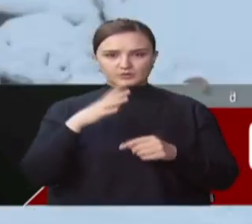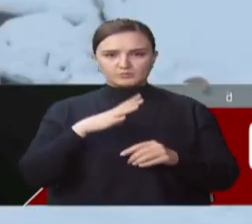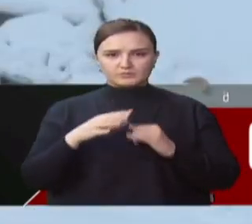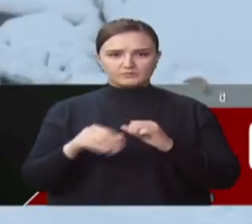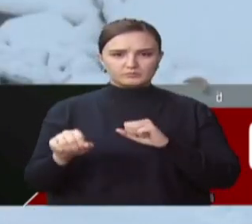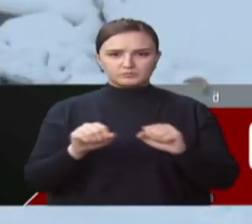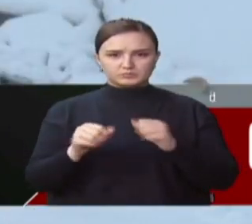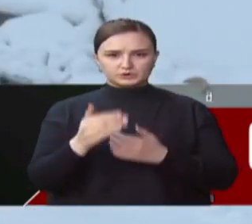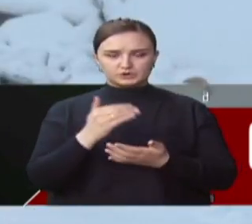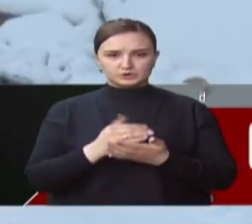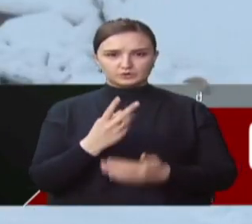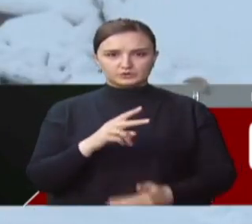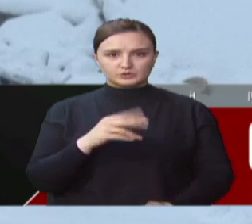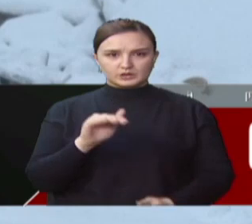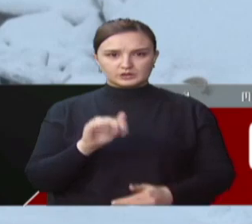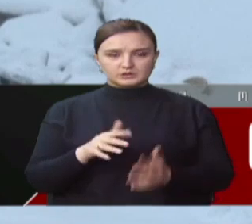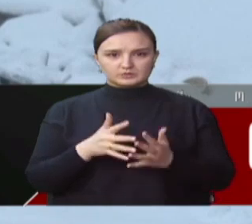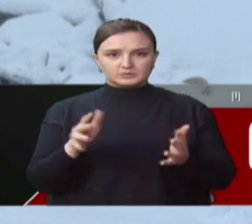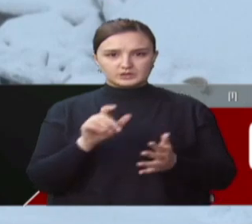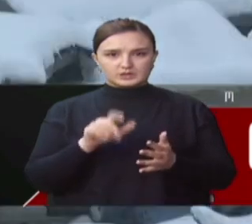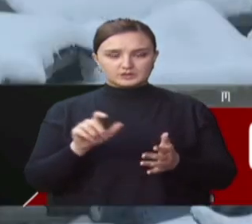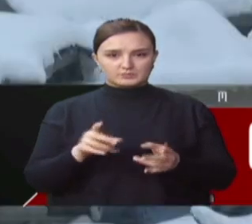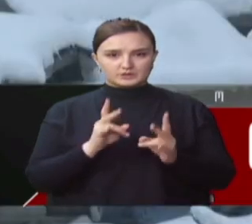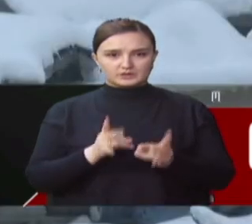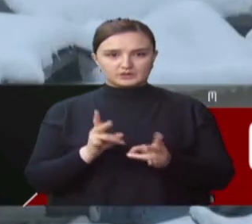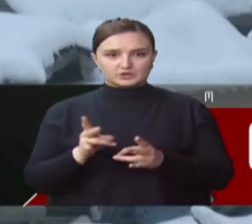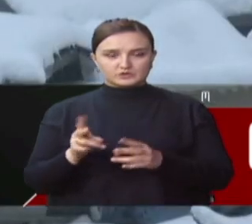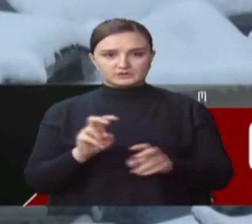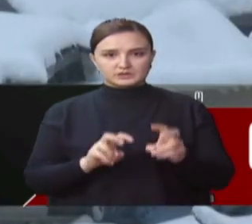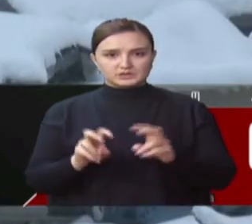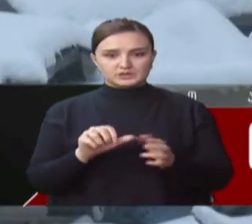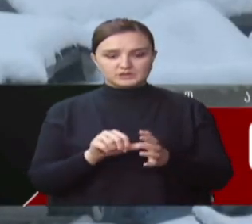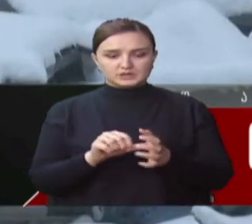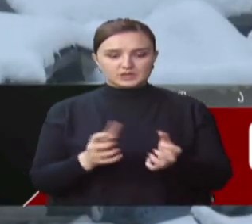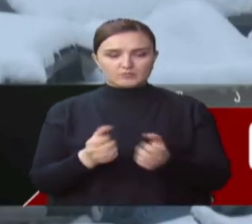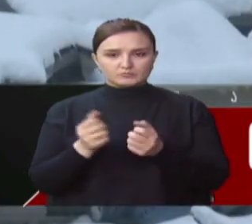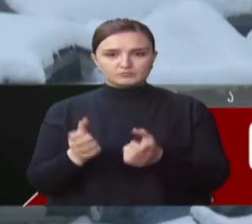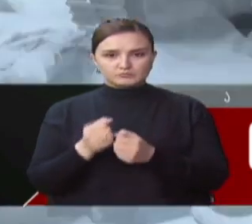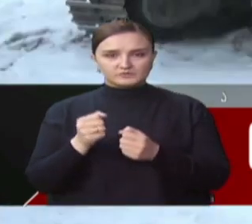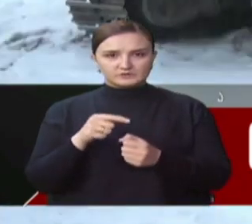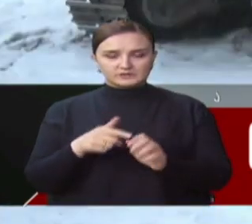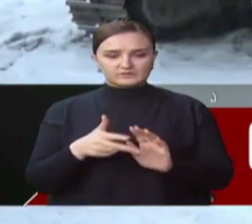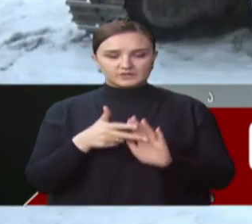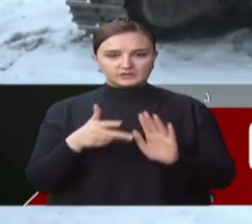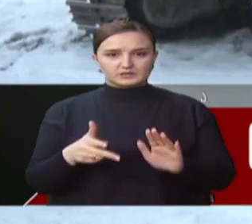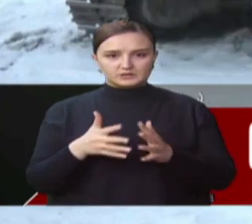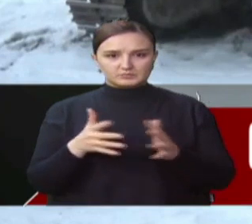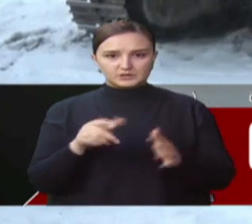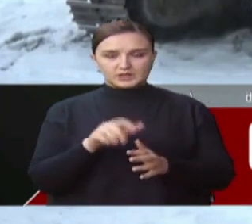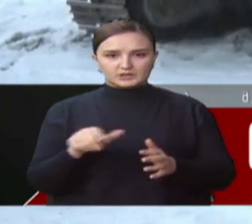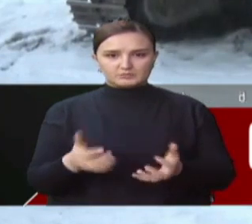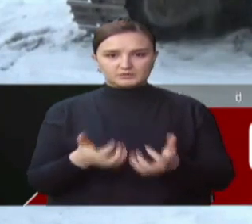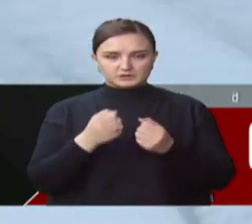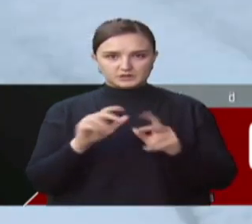სტიქიის შედეგად 22000-ზე მეტი ადამიანი დაშავდა. სამძებრო სამაშველო ოპერაციის ფარგლებში მაშველებმა 8000-ზე მეტი